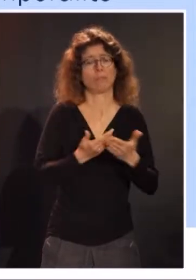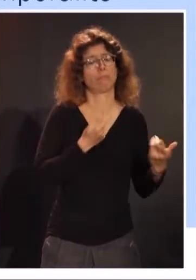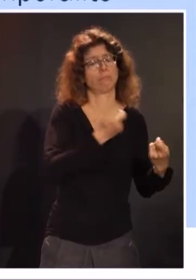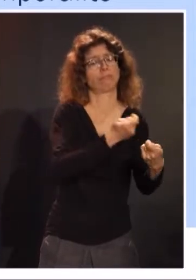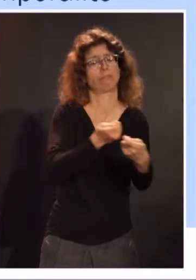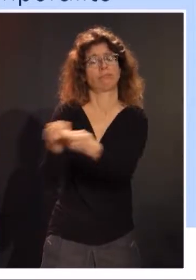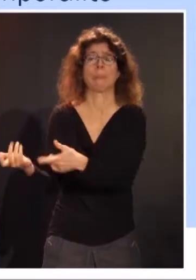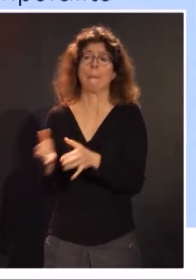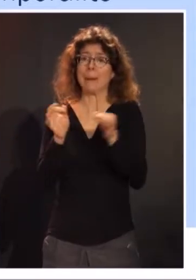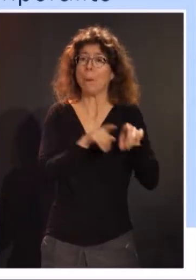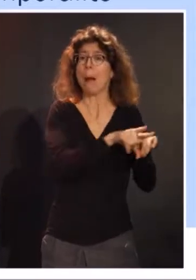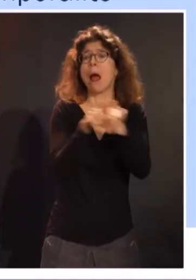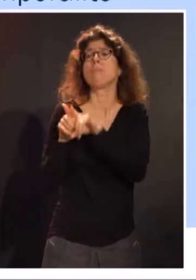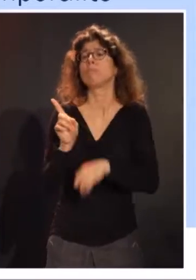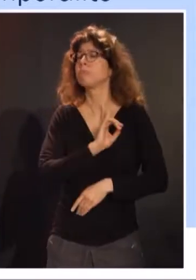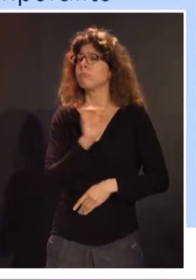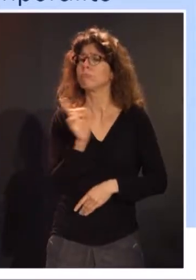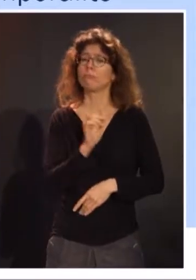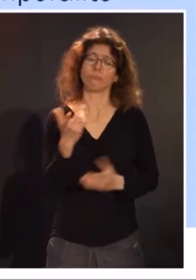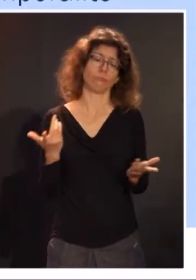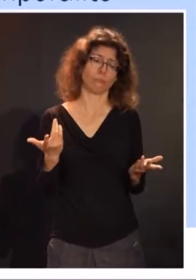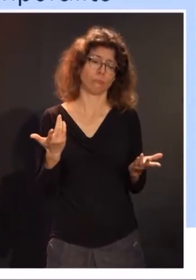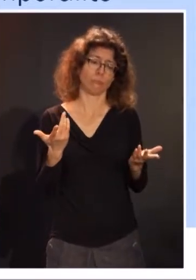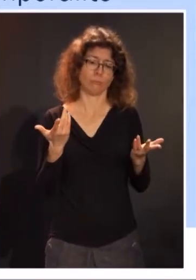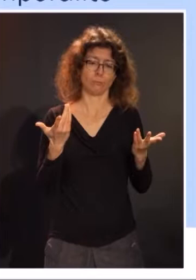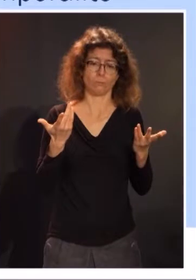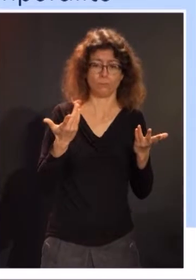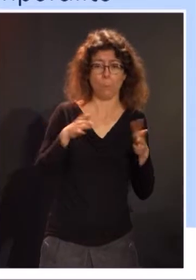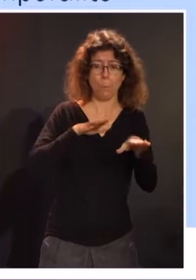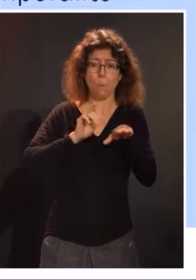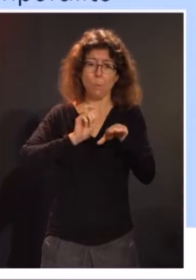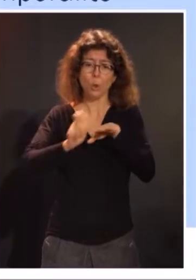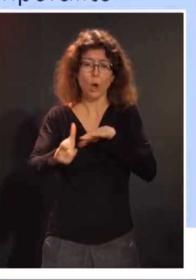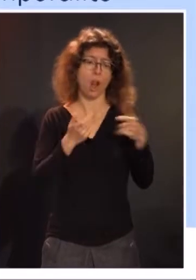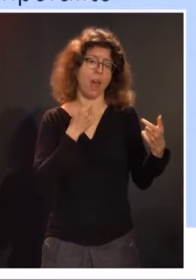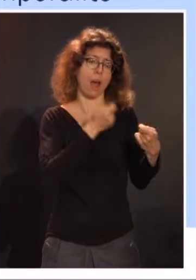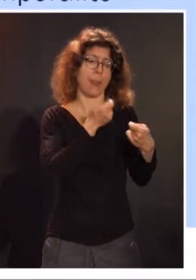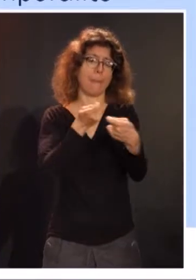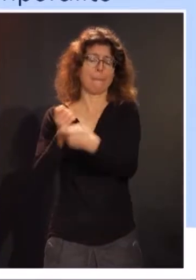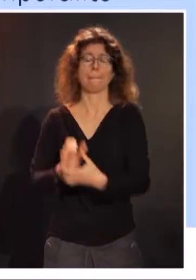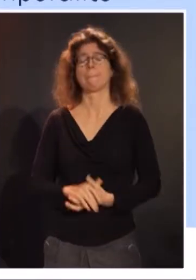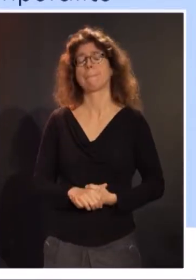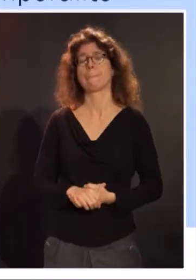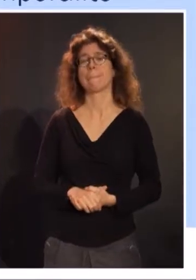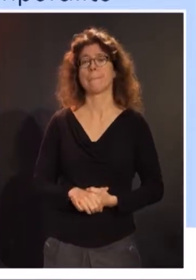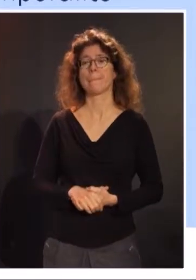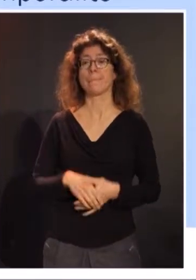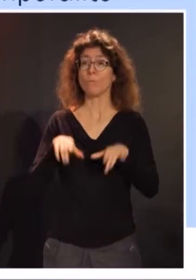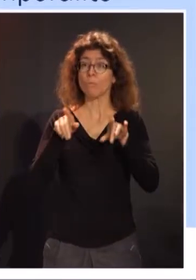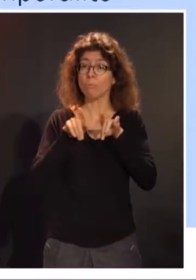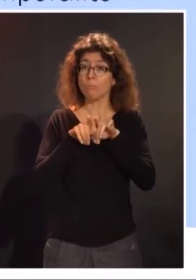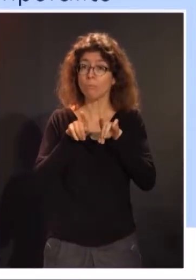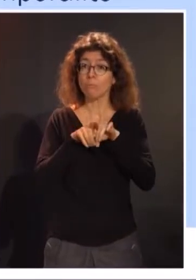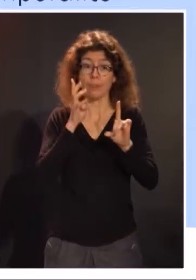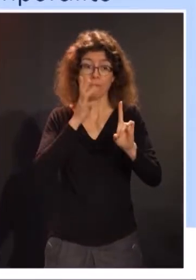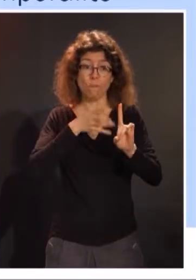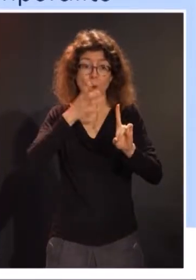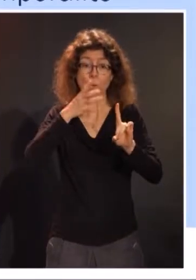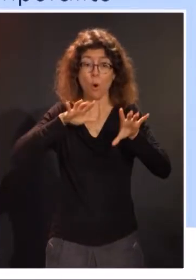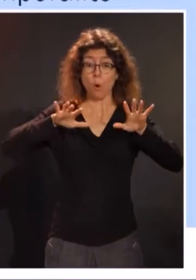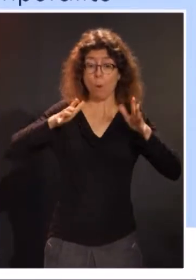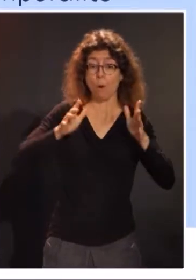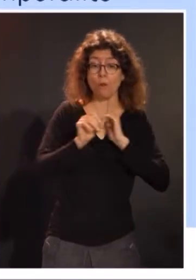éléments de bilan et on ne va pas avoir les mêmes protocoles. Elle est également variable suivant le